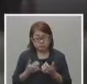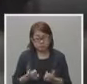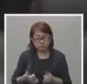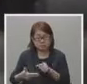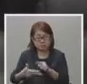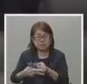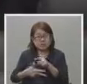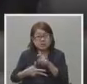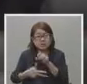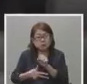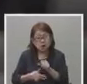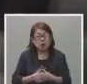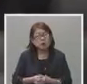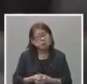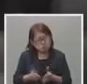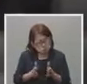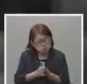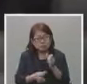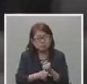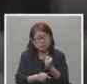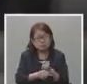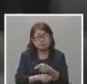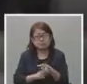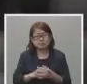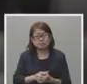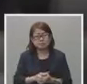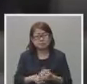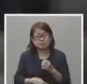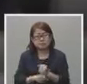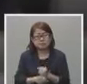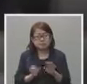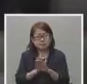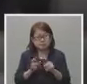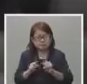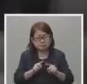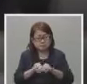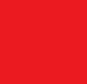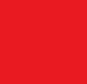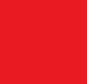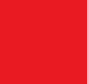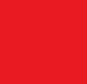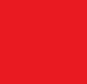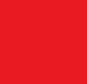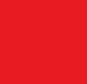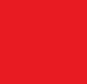ก็มีส่วนร่วมในการผลิตสื่อที่ป้อนให้กับขบวนการไอโอเหล่านี้นะ